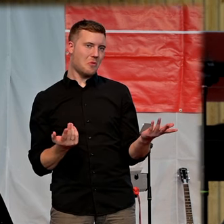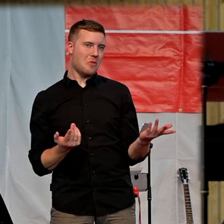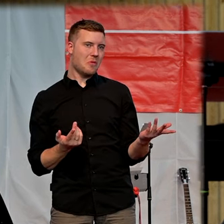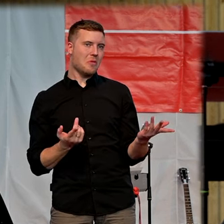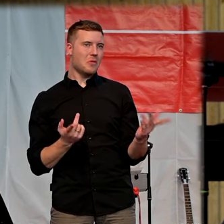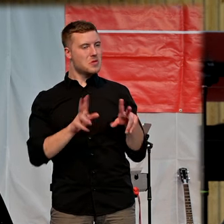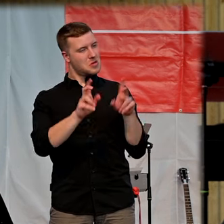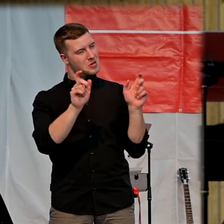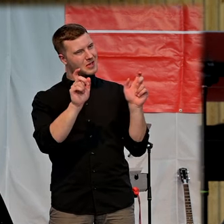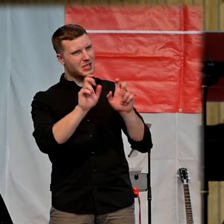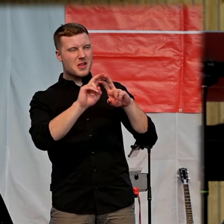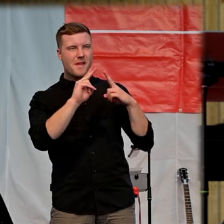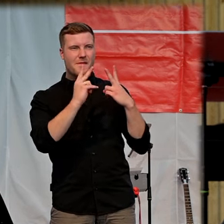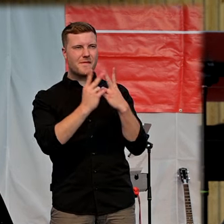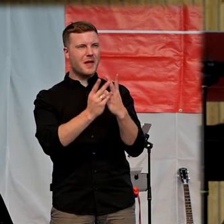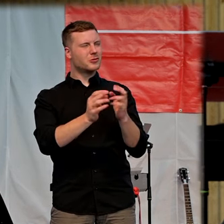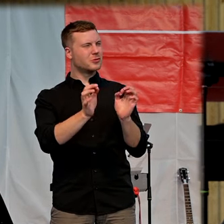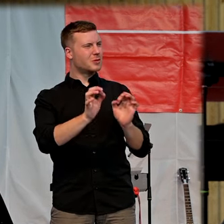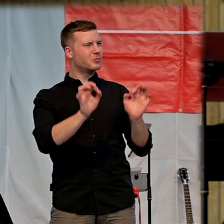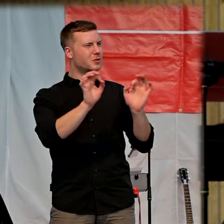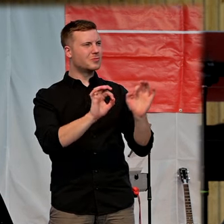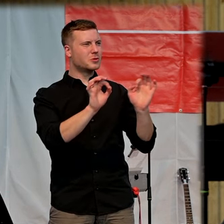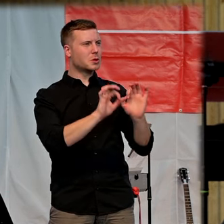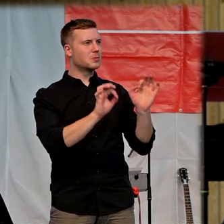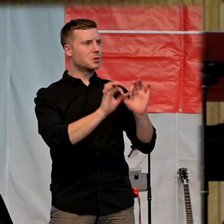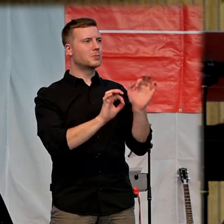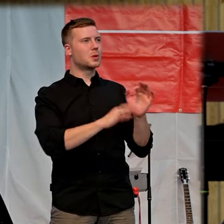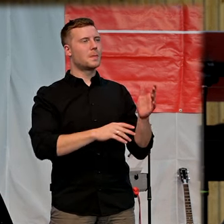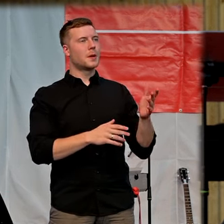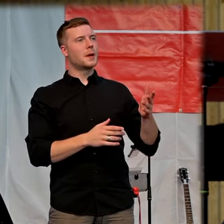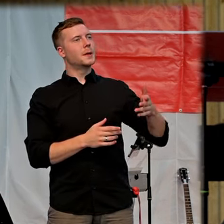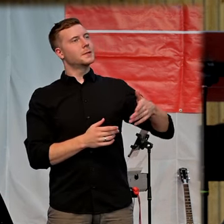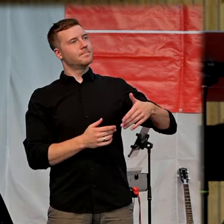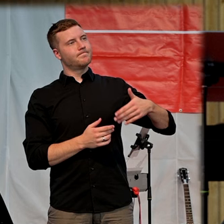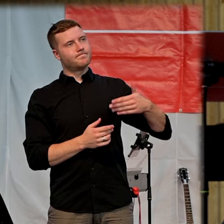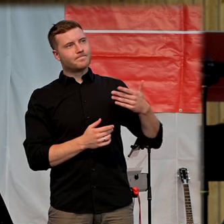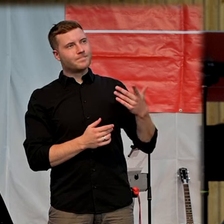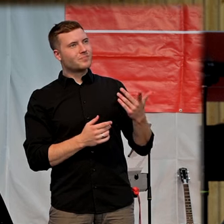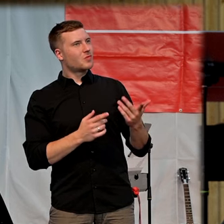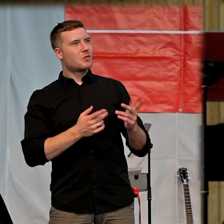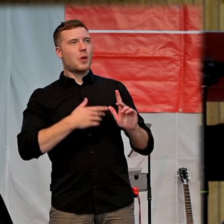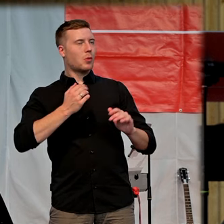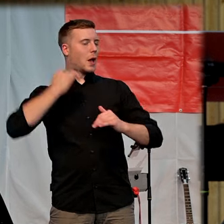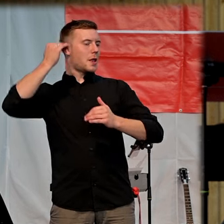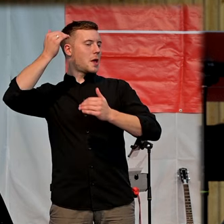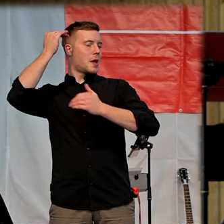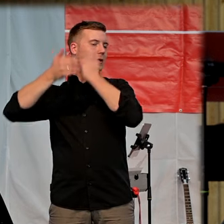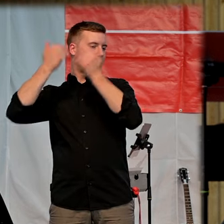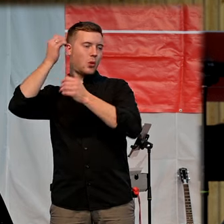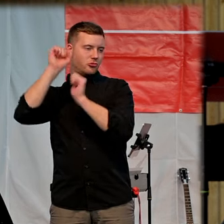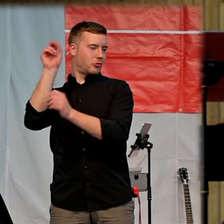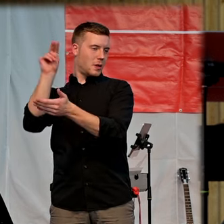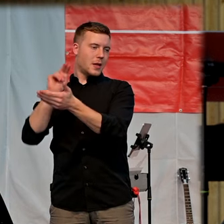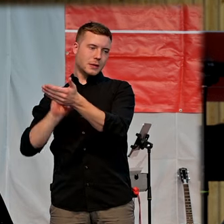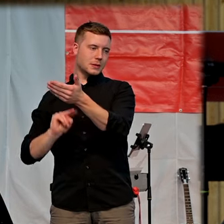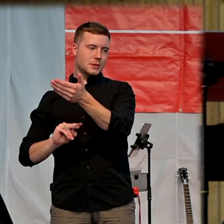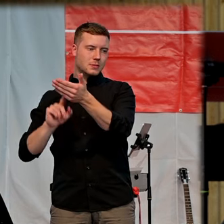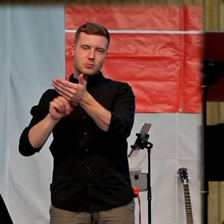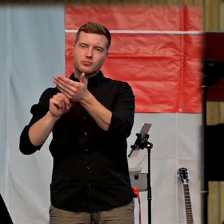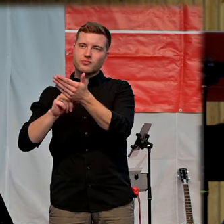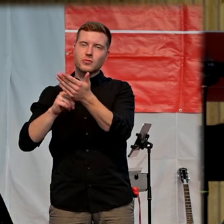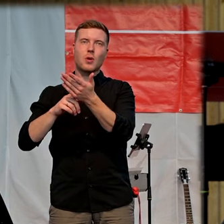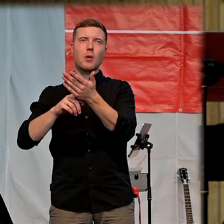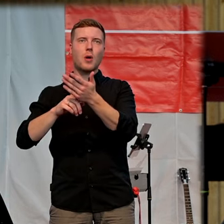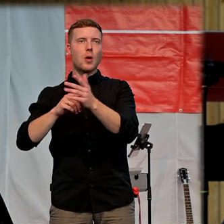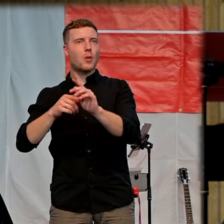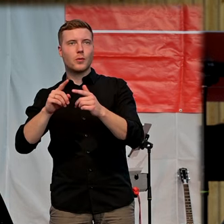klar. Aber bei vielen, vielen Geschichten und Begebenheiten und historischen Tatsachen, die wir in der Bibel lesen, oder wir haben eben vom